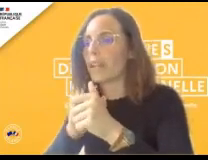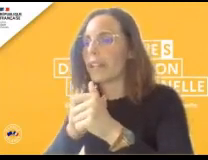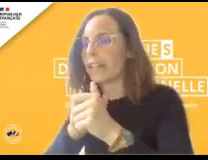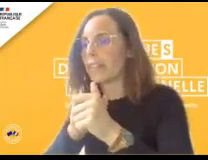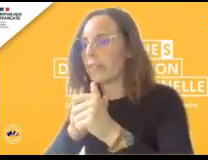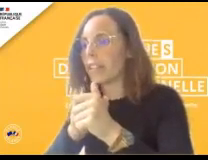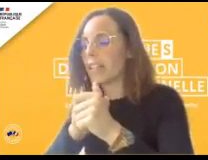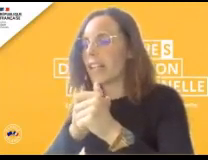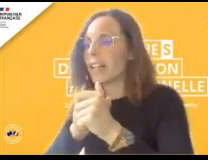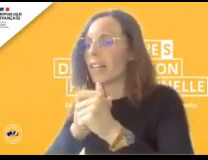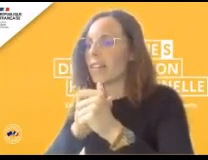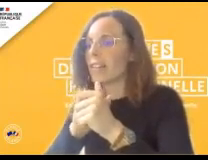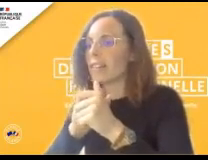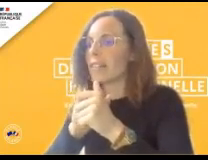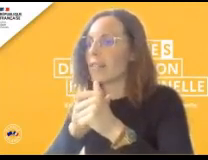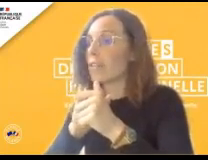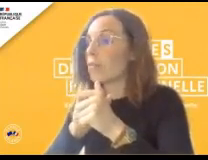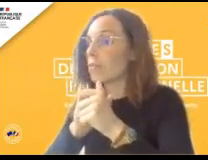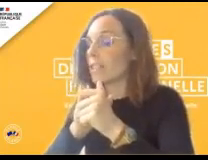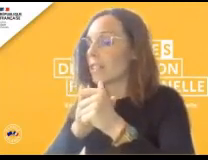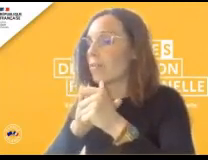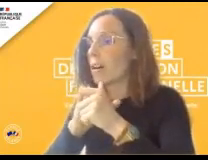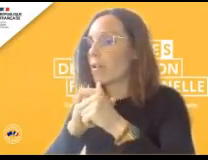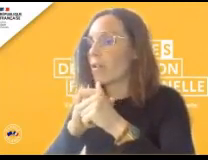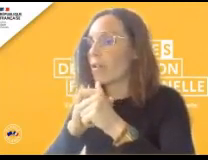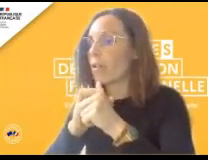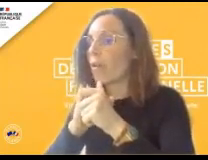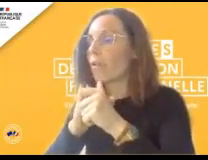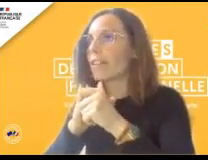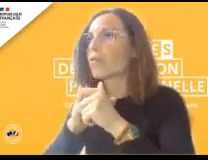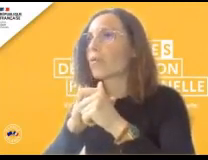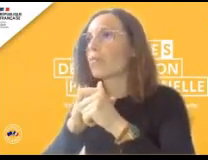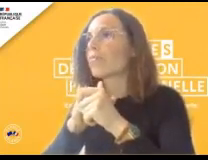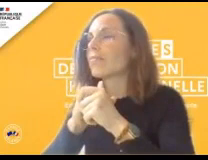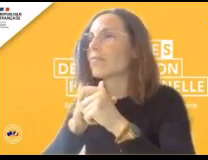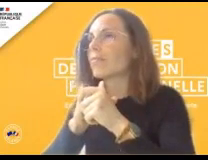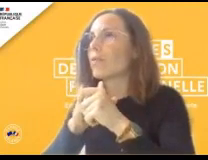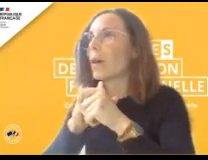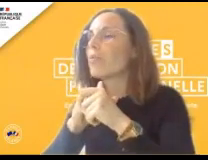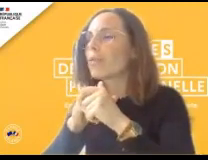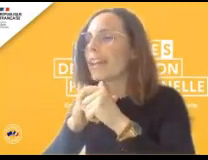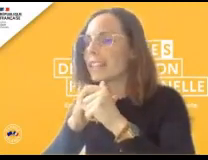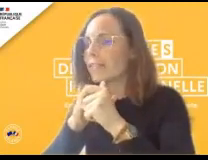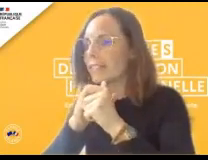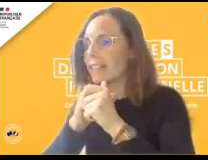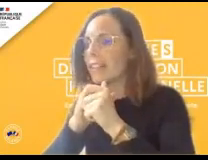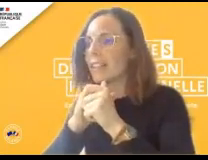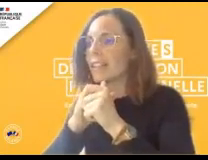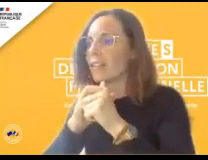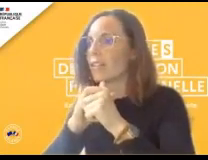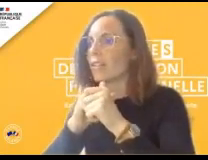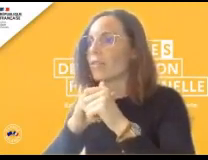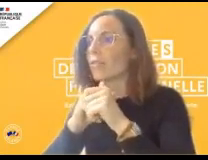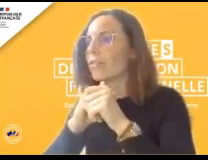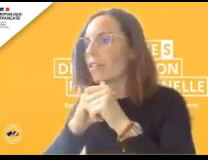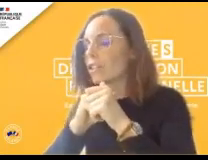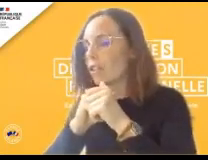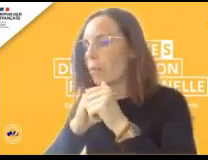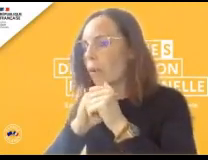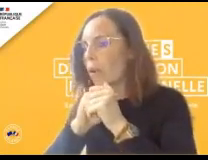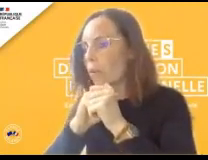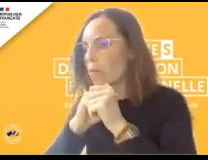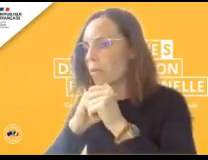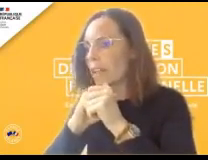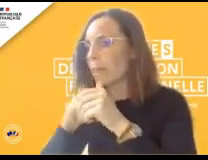équipes, le choix qui a été fait, c'est que les conseillers soient, on va dire, sur de la pluriactivité. Donc, dans